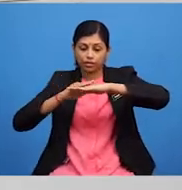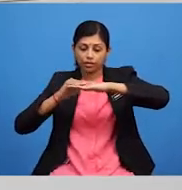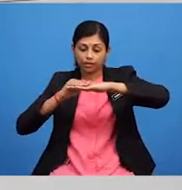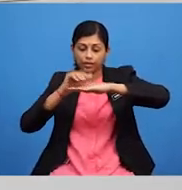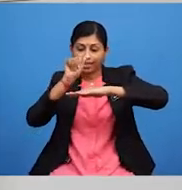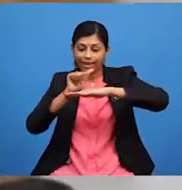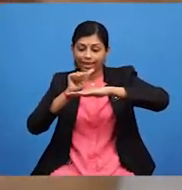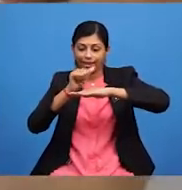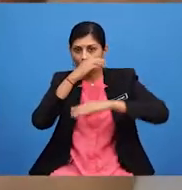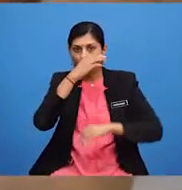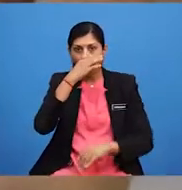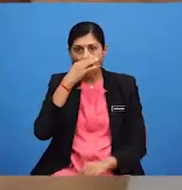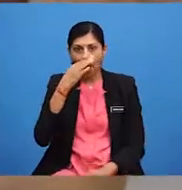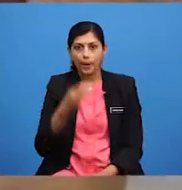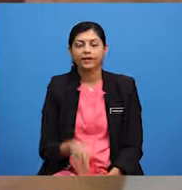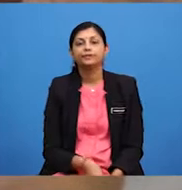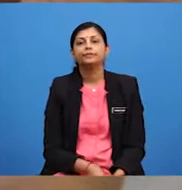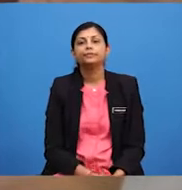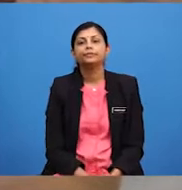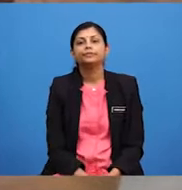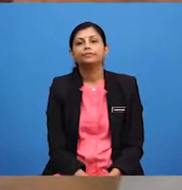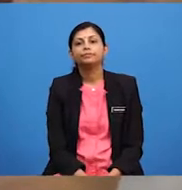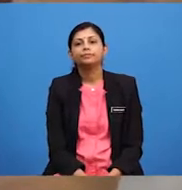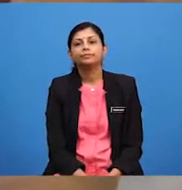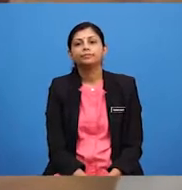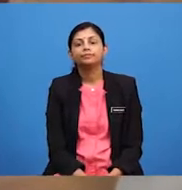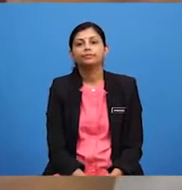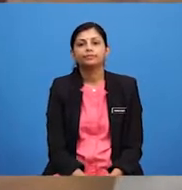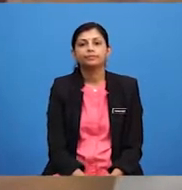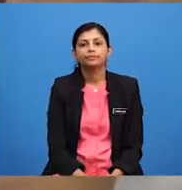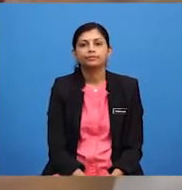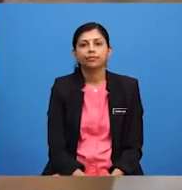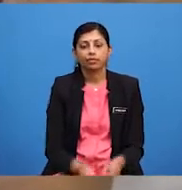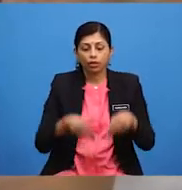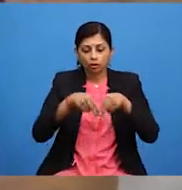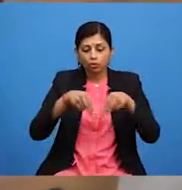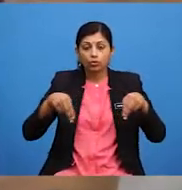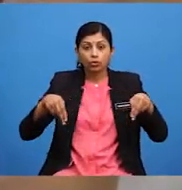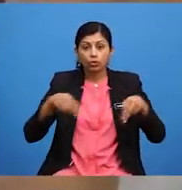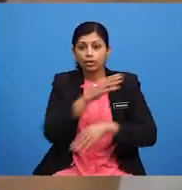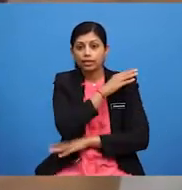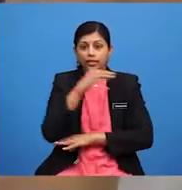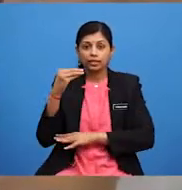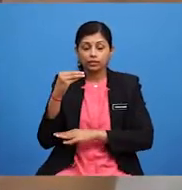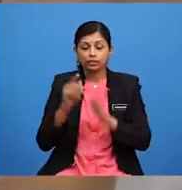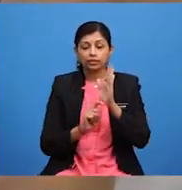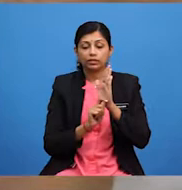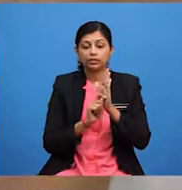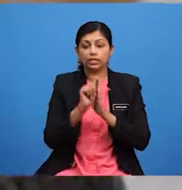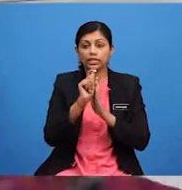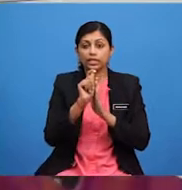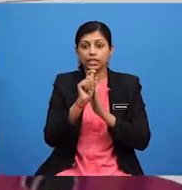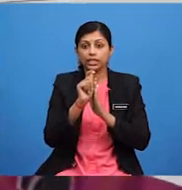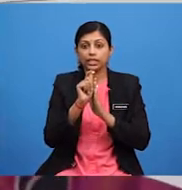Dari titik A, ukur dan tandakan tinggi objek dengan ukuran yang